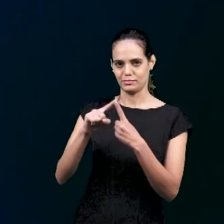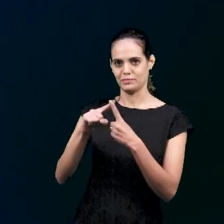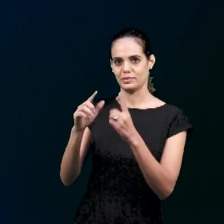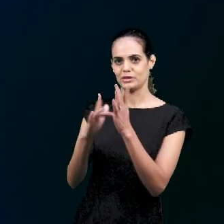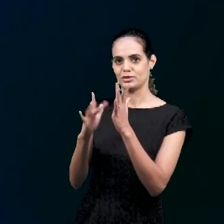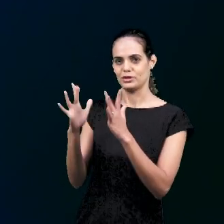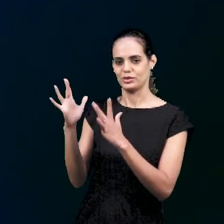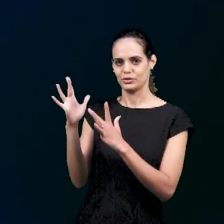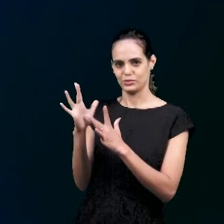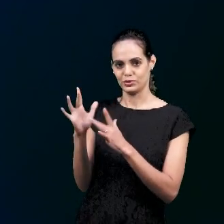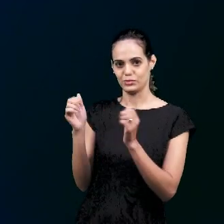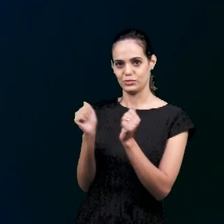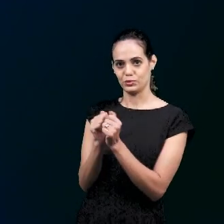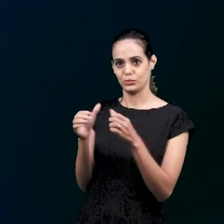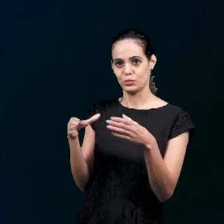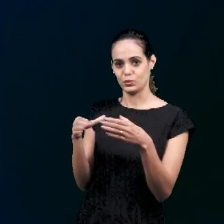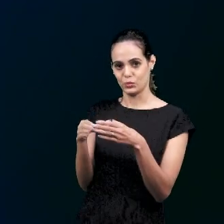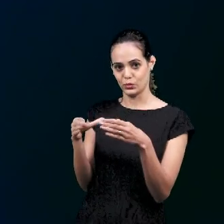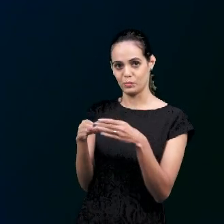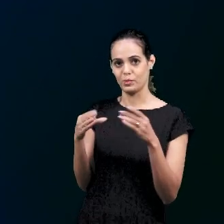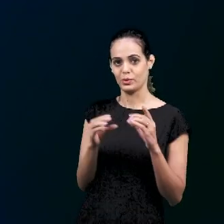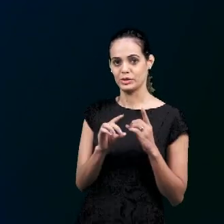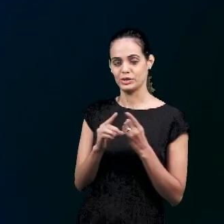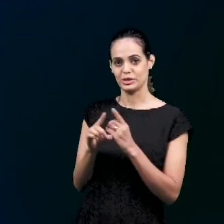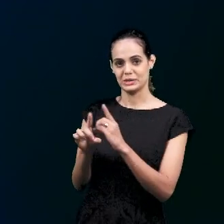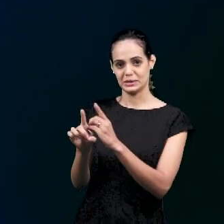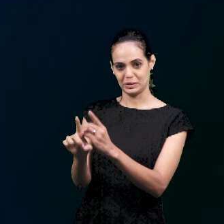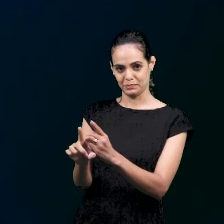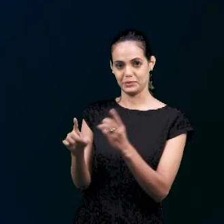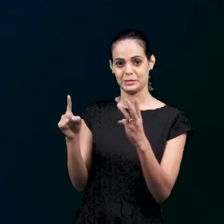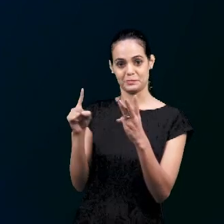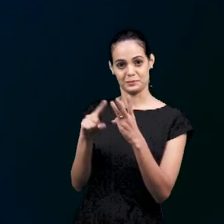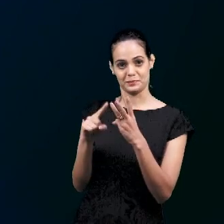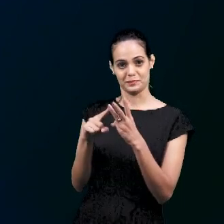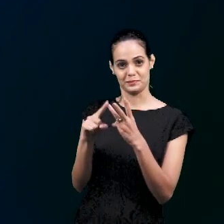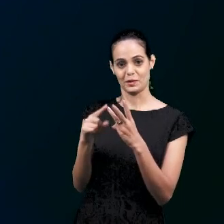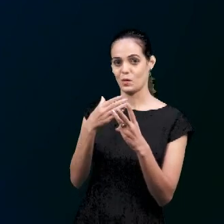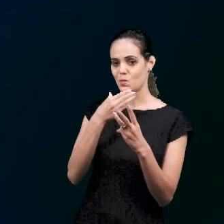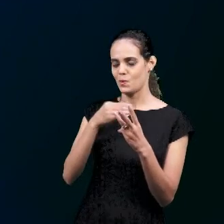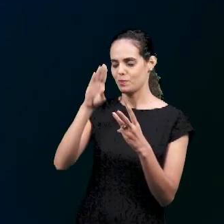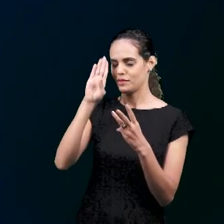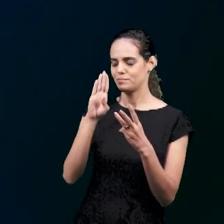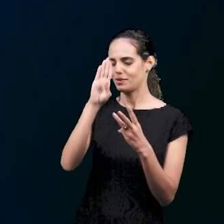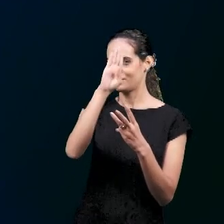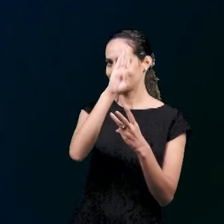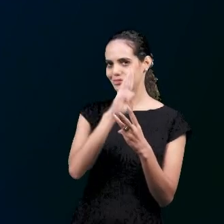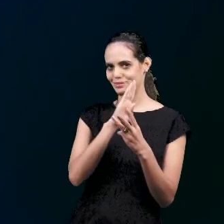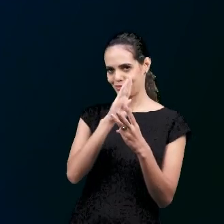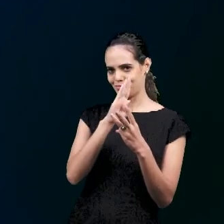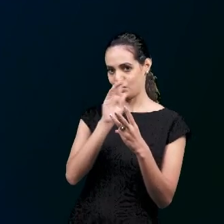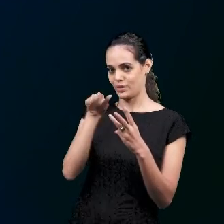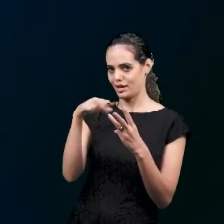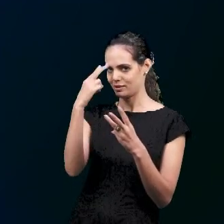cet événement sont Jésus, ses disciples et